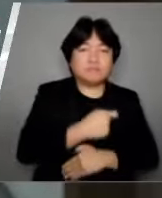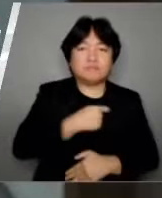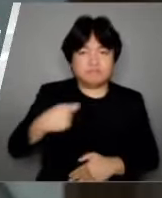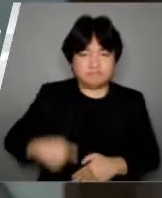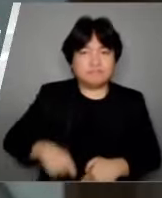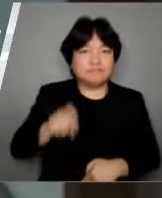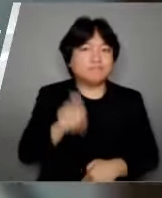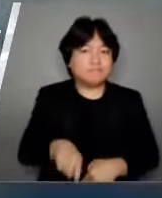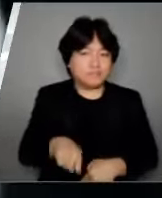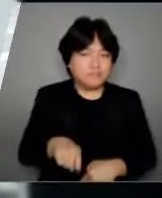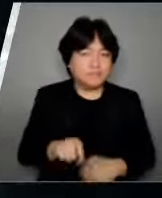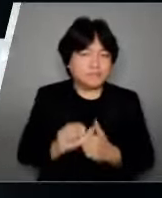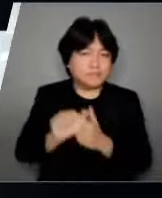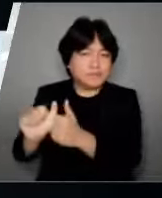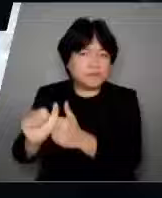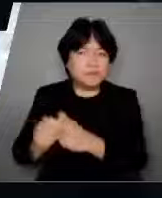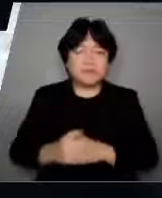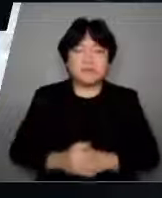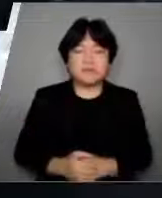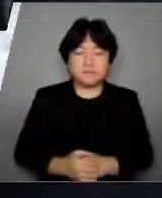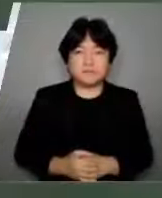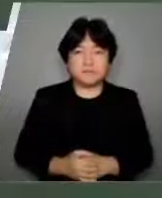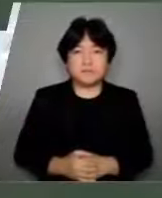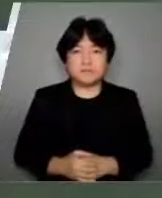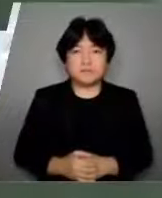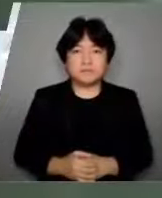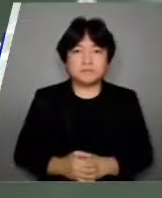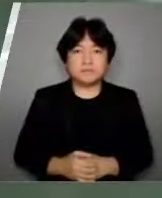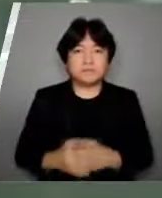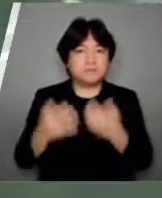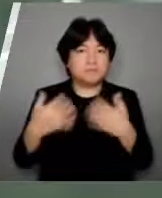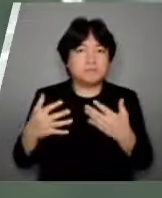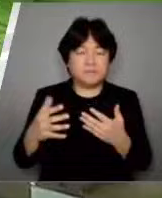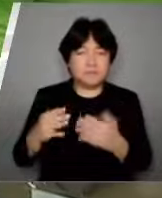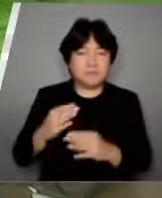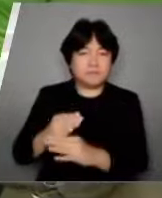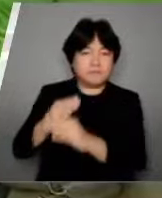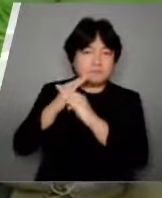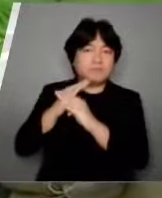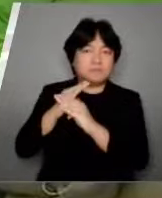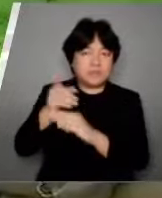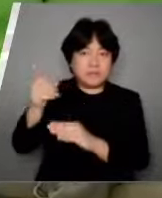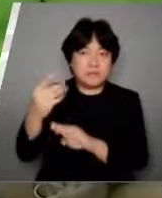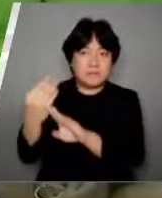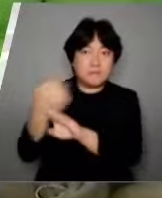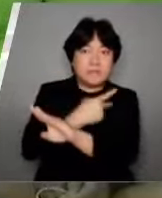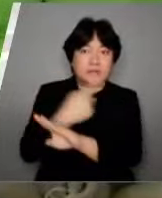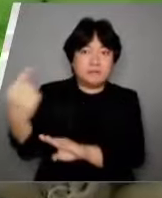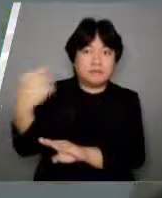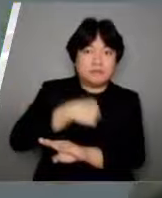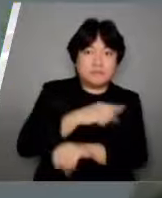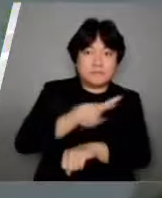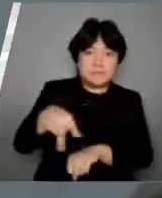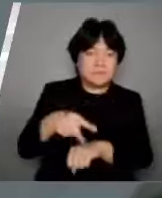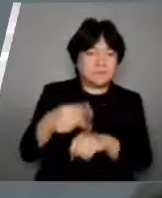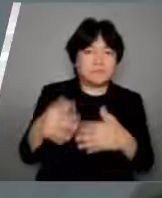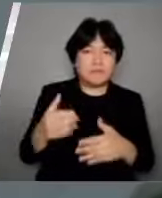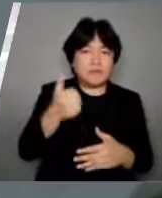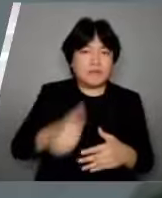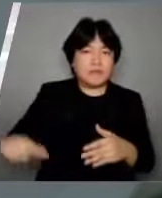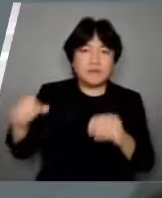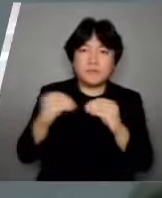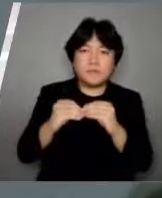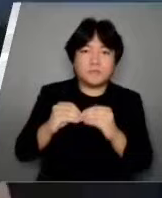charged criminally in China. Blacklisted na at hindi na makakabalik sa Pilipinas ang mahigit 1,600 pinadeport na dayuhang